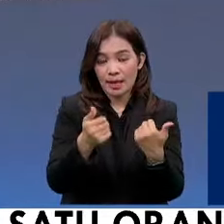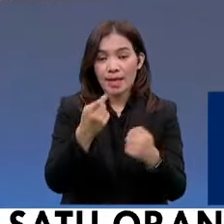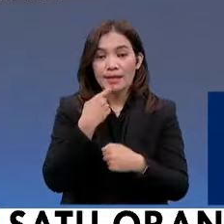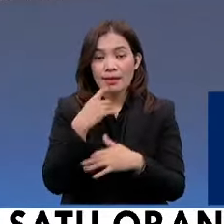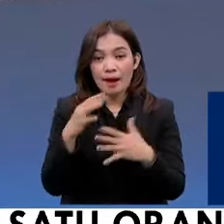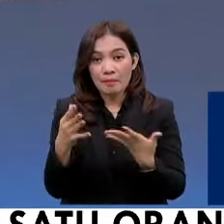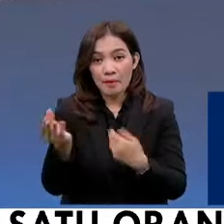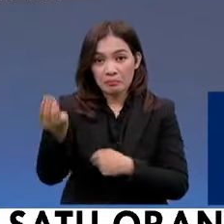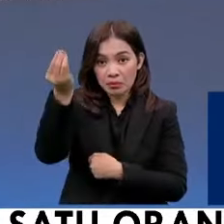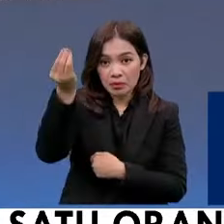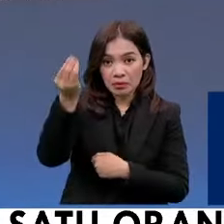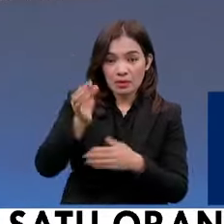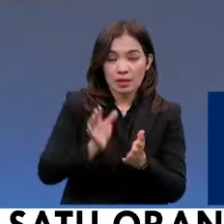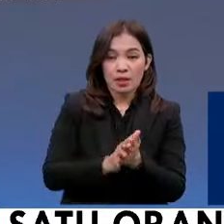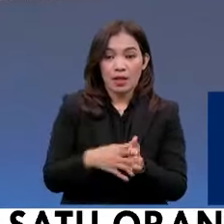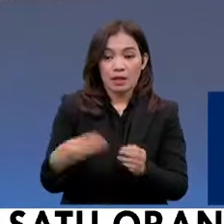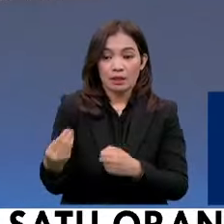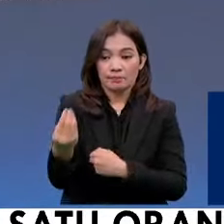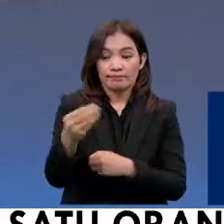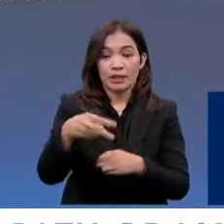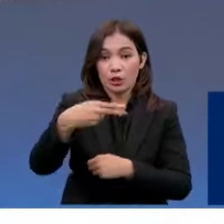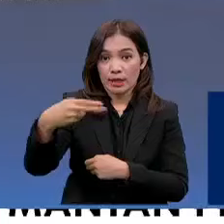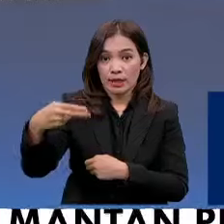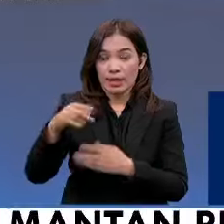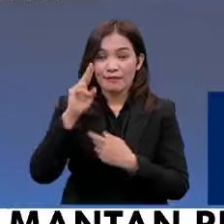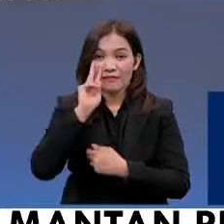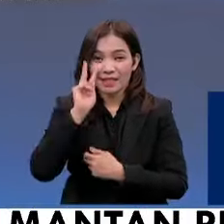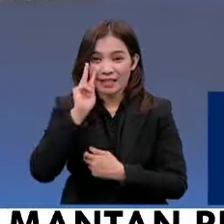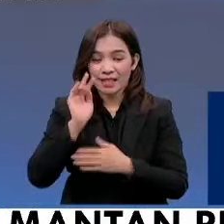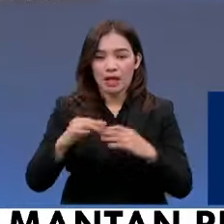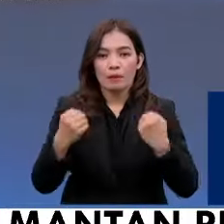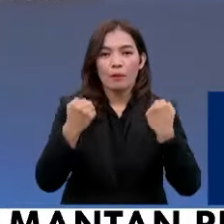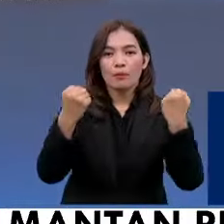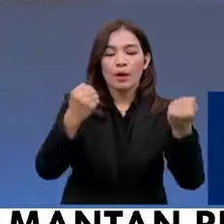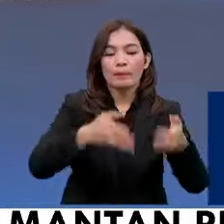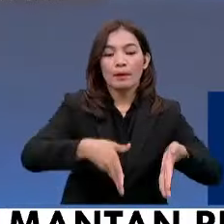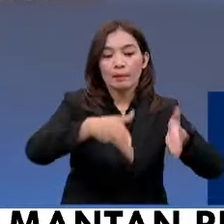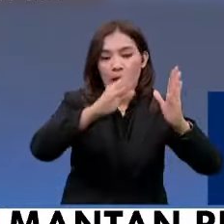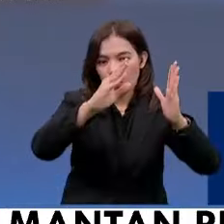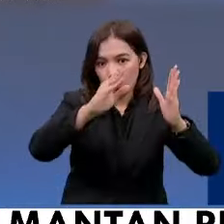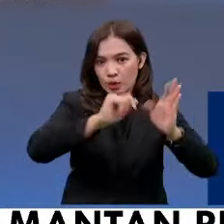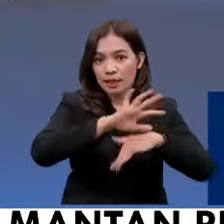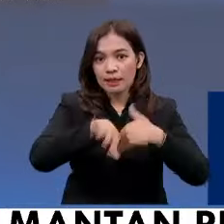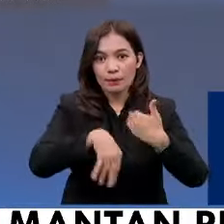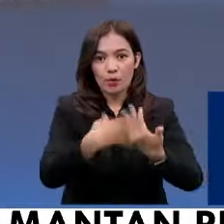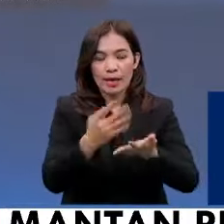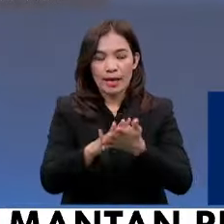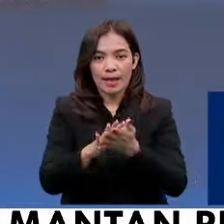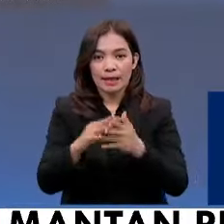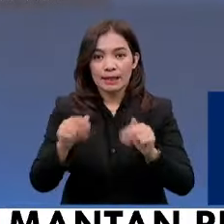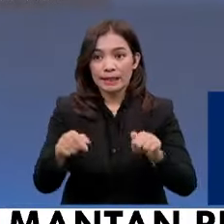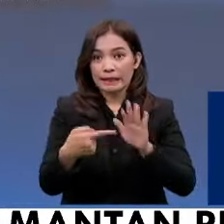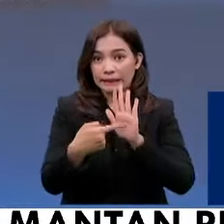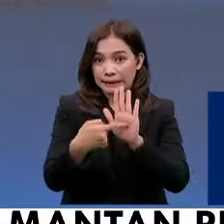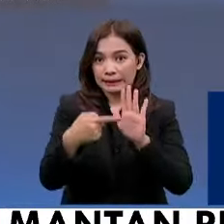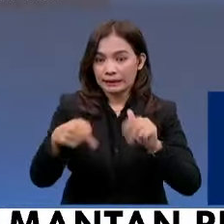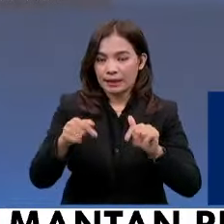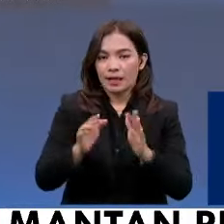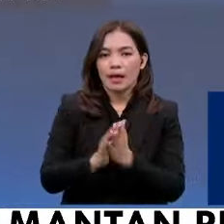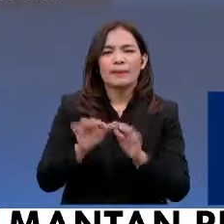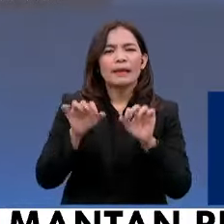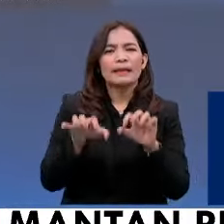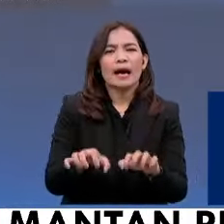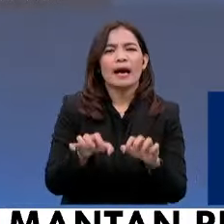direkturnya yang seorang diaspora Indonesia, dengan visi serta kemampuan membangun jejaring dan mengikuti tren, in-place design mampu